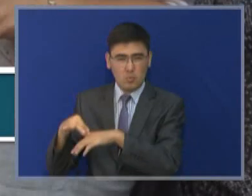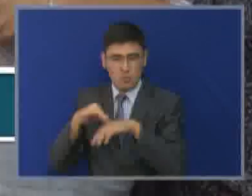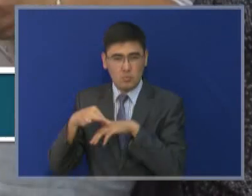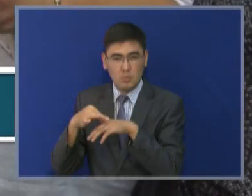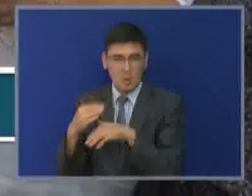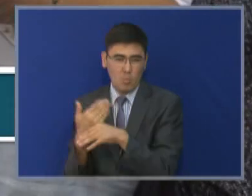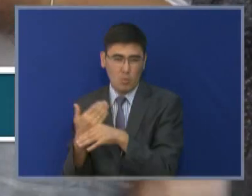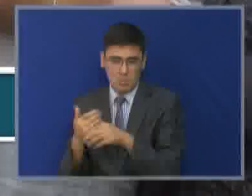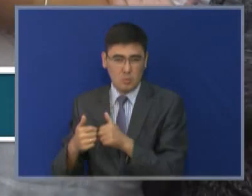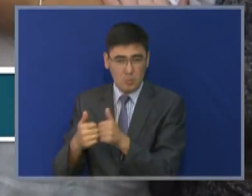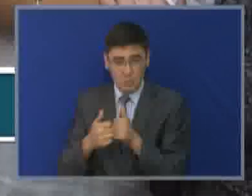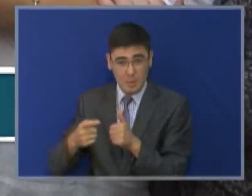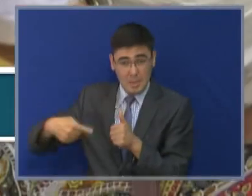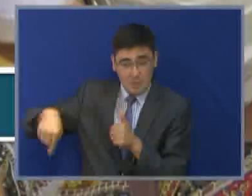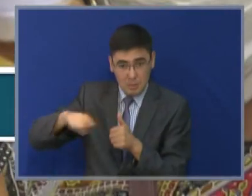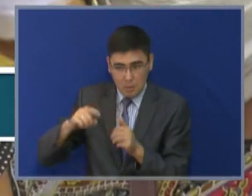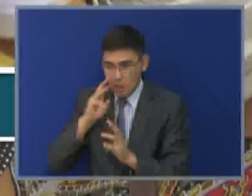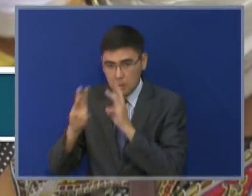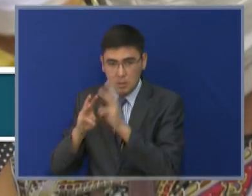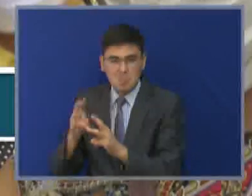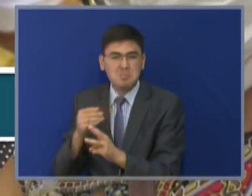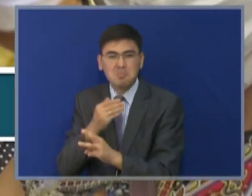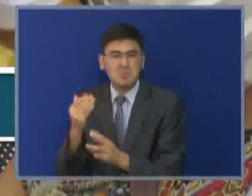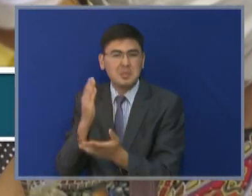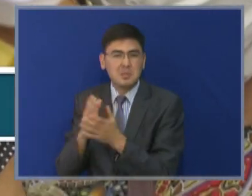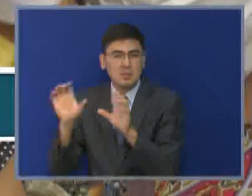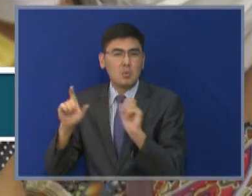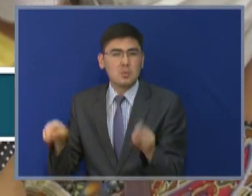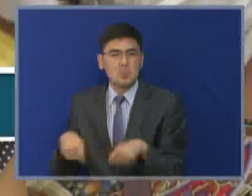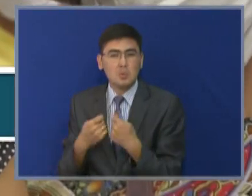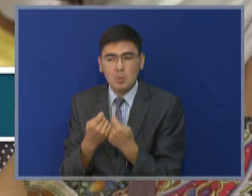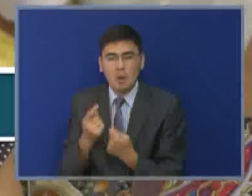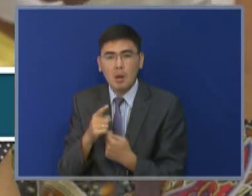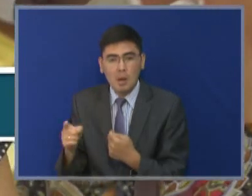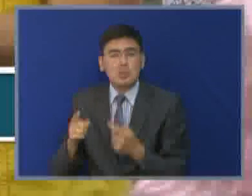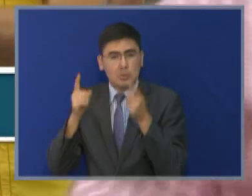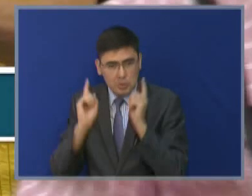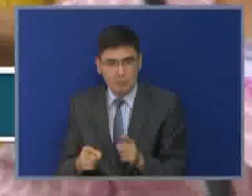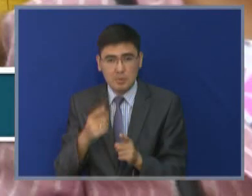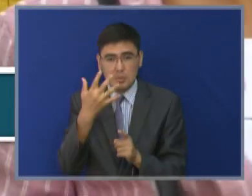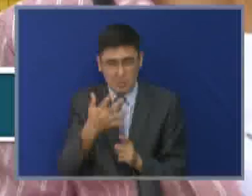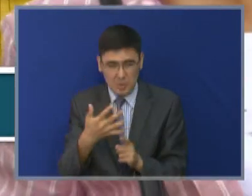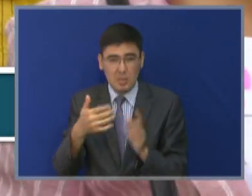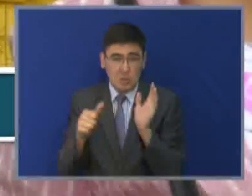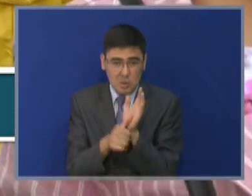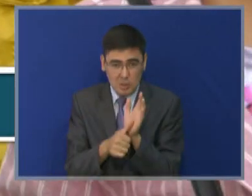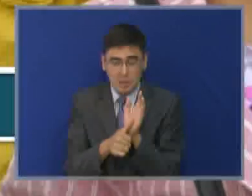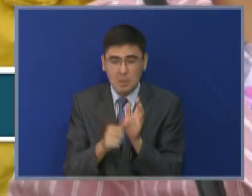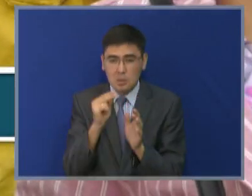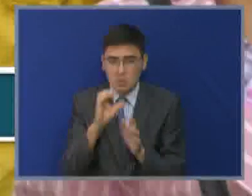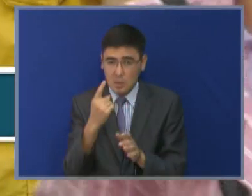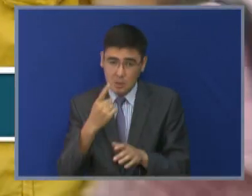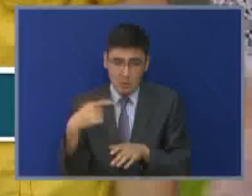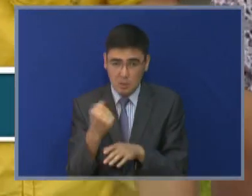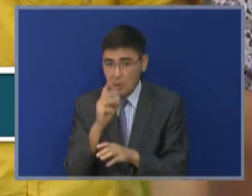Оған дәлелдері де бар. Бірінші кезекте бір аптадағы 56 сағаттың тек 40 сағатына ғана төленеді. Ал мүмкіндігі шектеулі